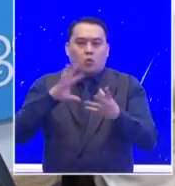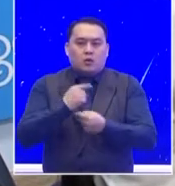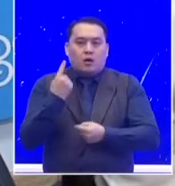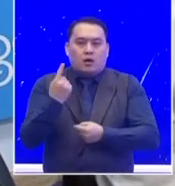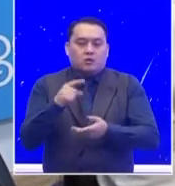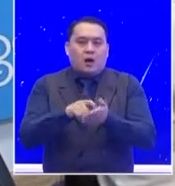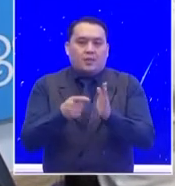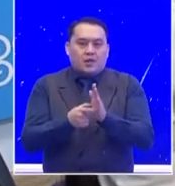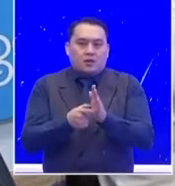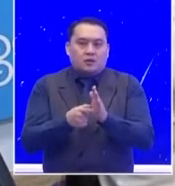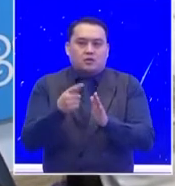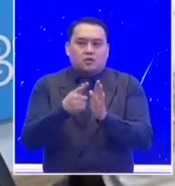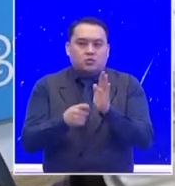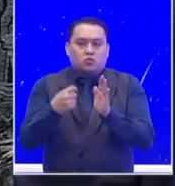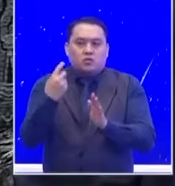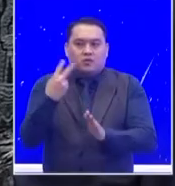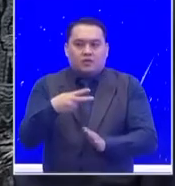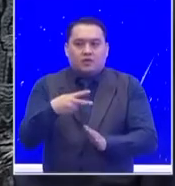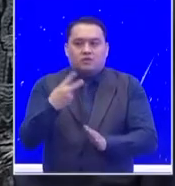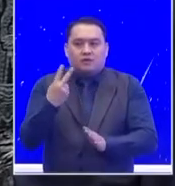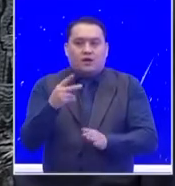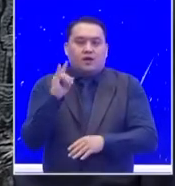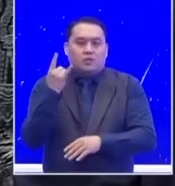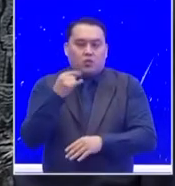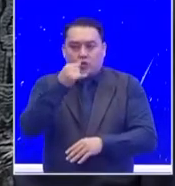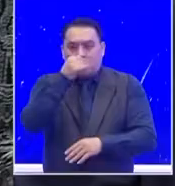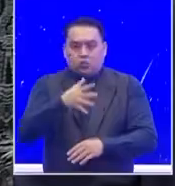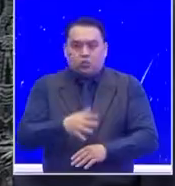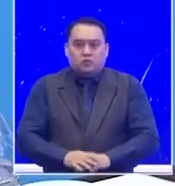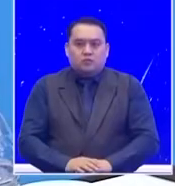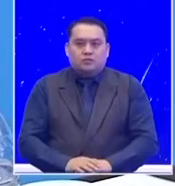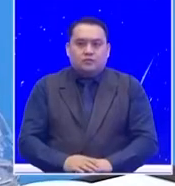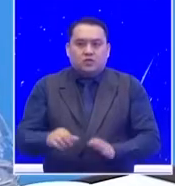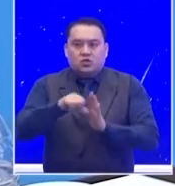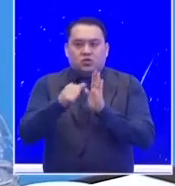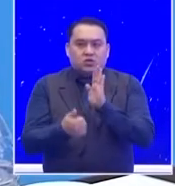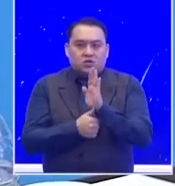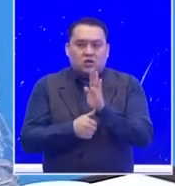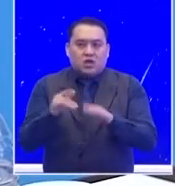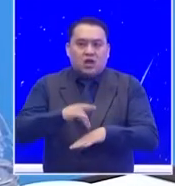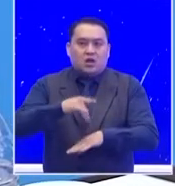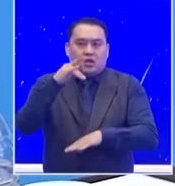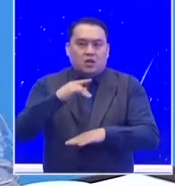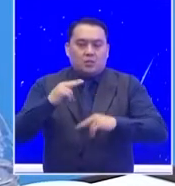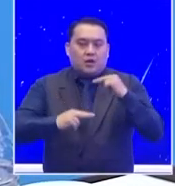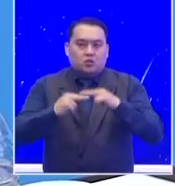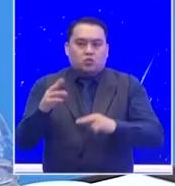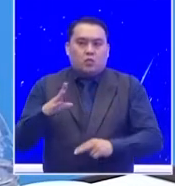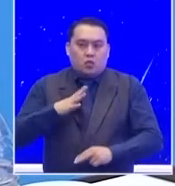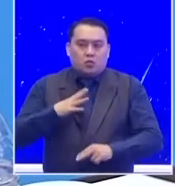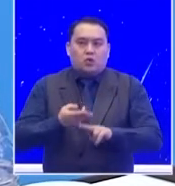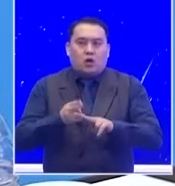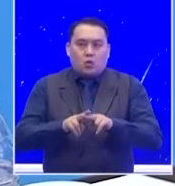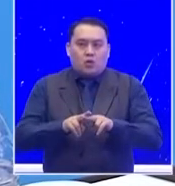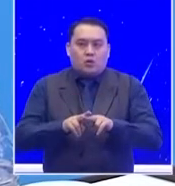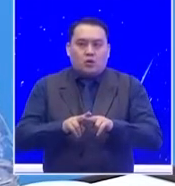коррекционный кабинет. 782 ребенка по Талдыкургану. Вот где 16-этажные высотные дома построены, такой же